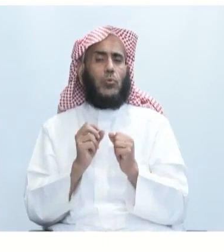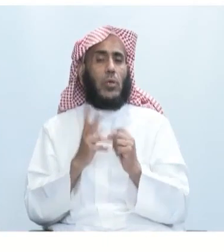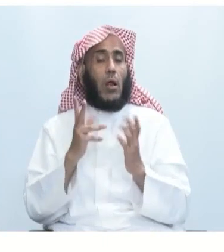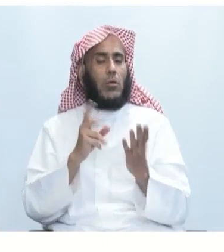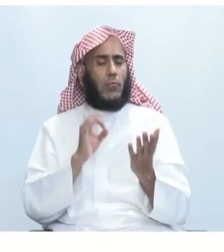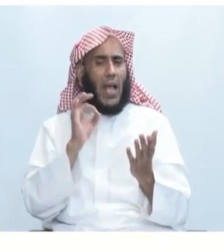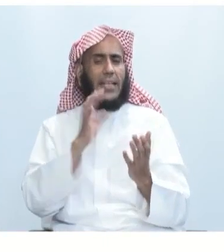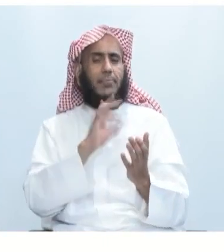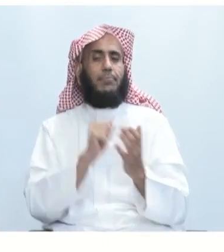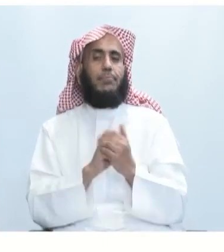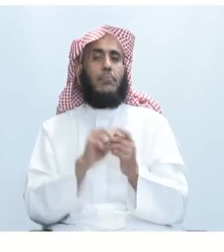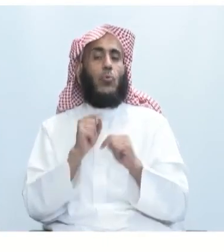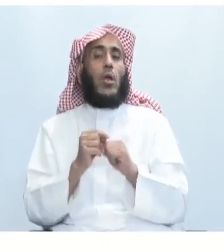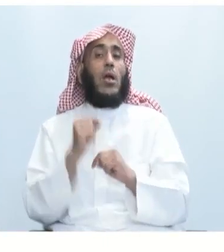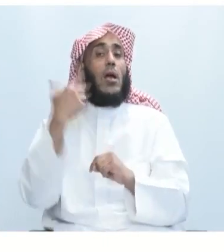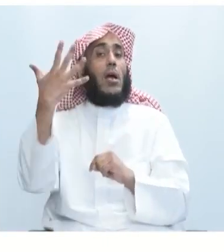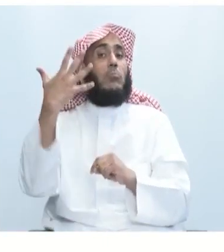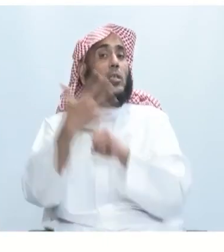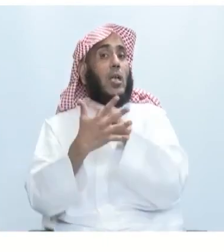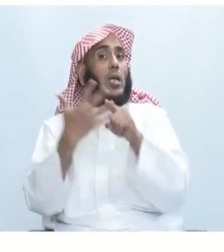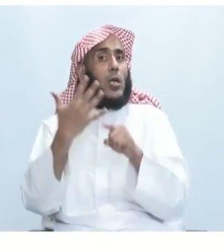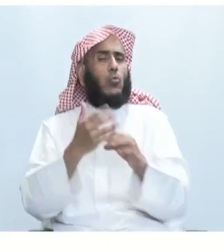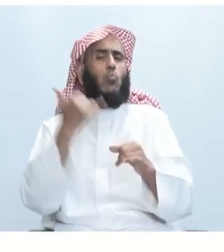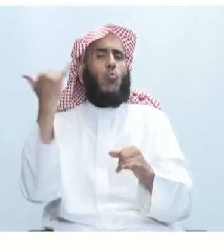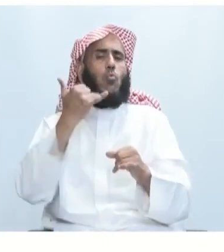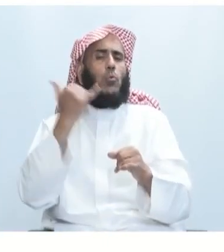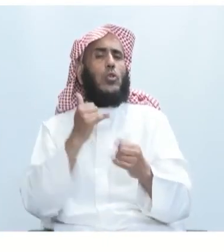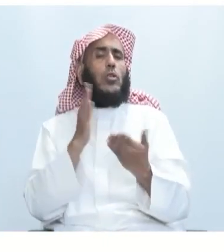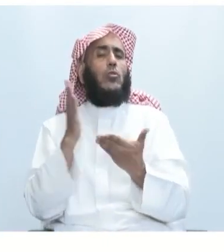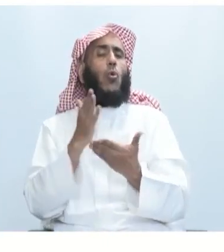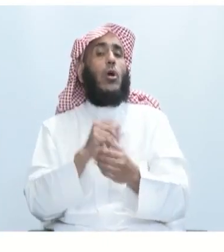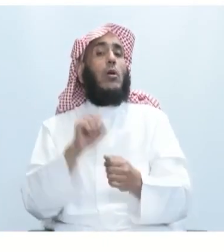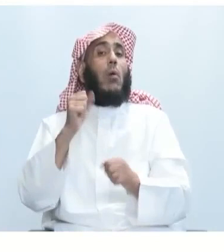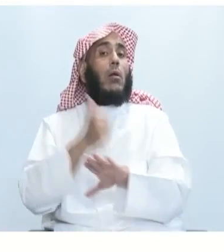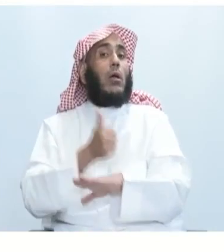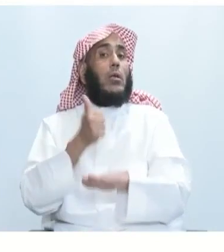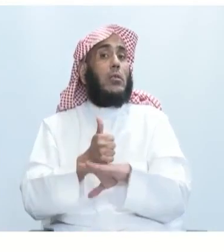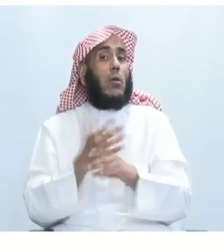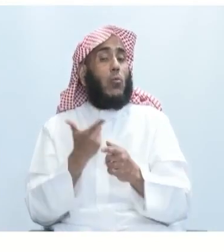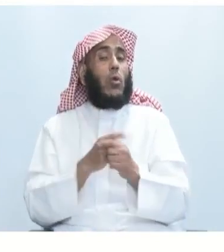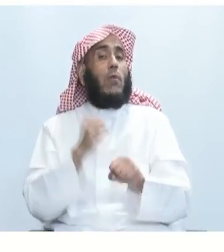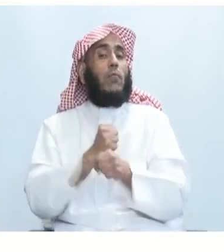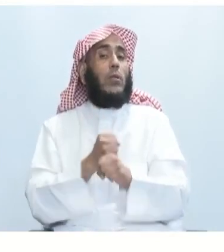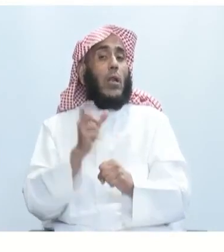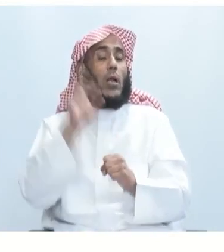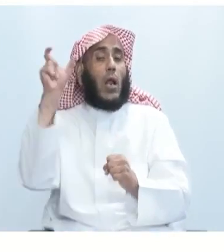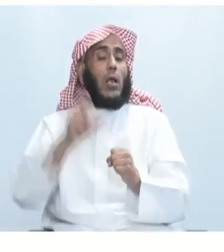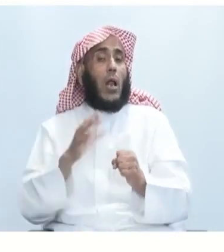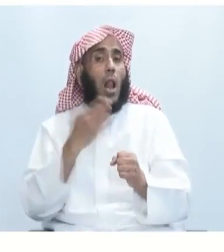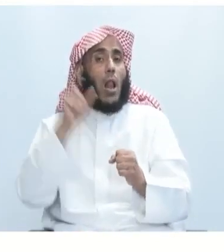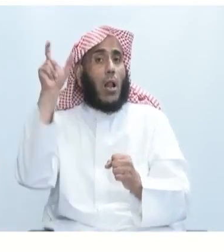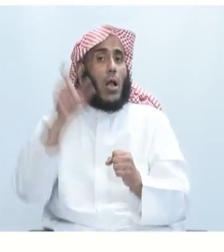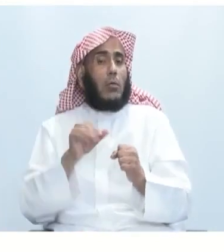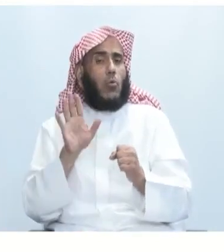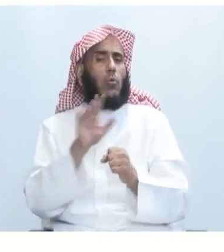الاستنتاج هنا خمسه عناصر تشكل الجوانب الرئيسه للفعل القرائي قلنا عناصر الفعل القرائي هي الكاتب لاحظ هنا